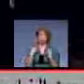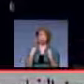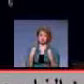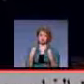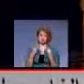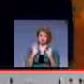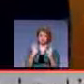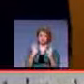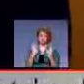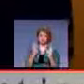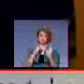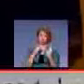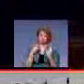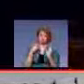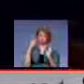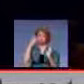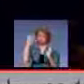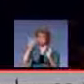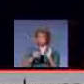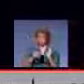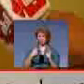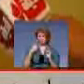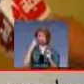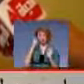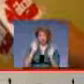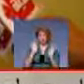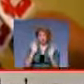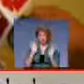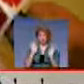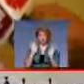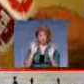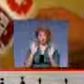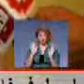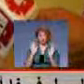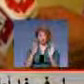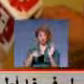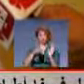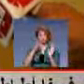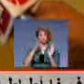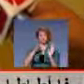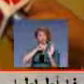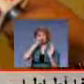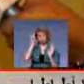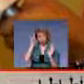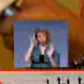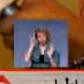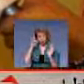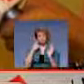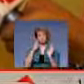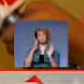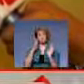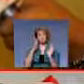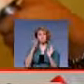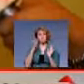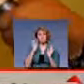ما يخصناش ابدا. انا حتى في الرقيه الشرعيه بقول الكلام ده للناس. اذا دي كانت احوال شيطانيه فيجب علينا ان احنا ناخذ من